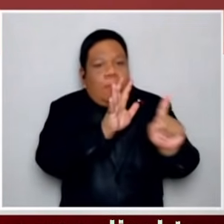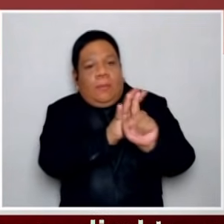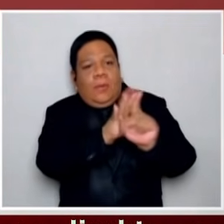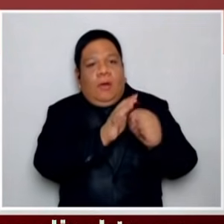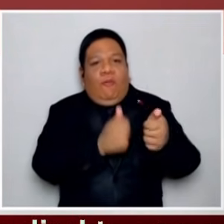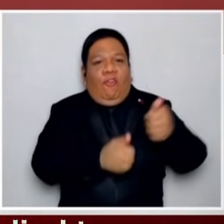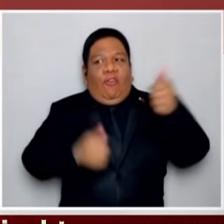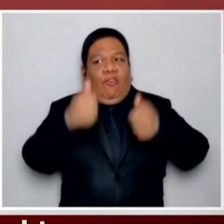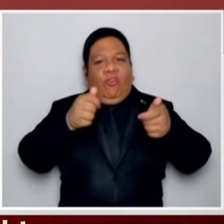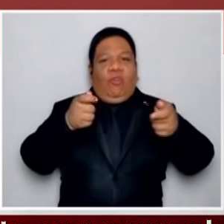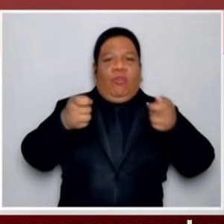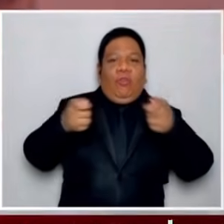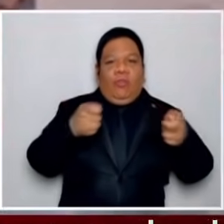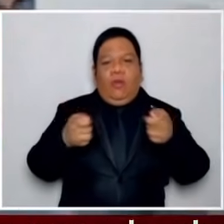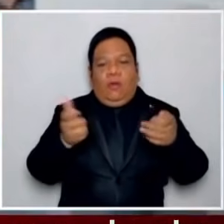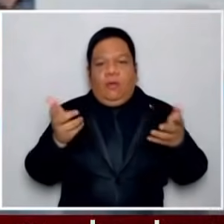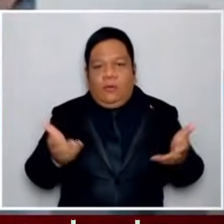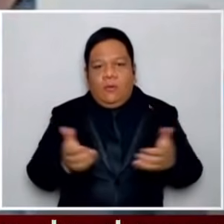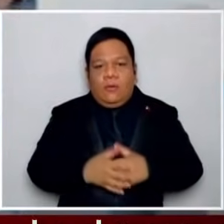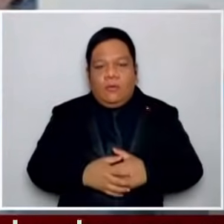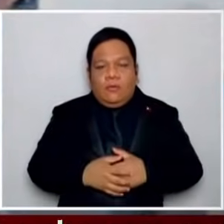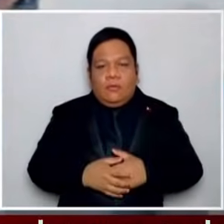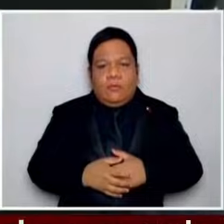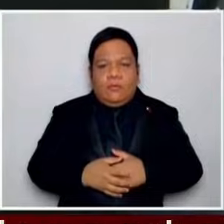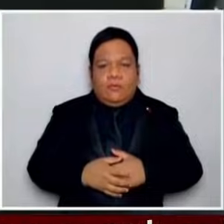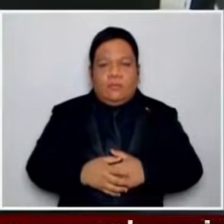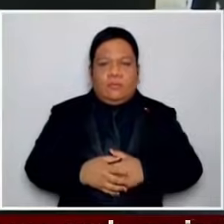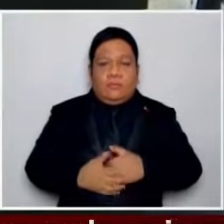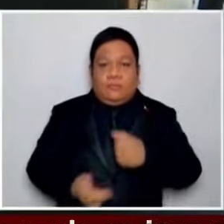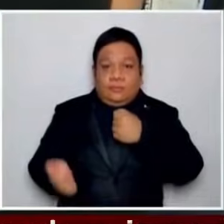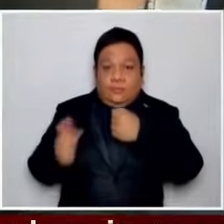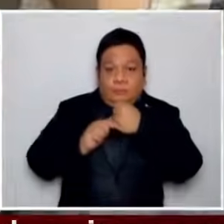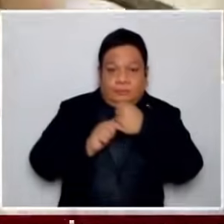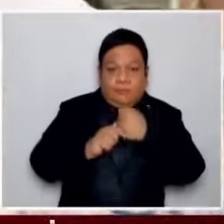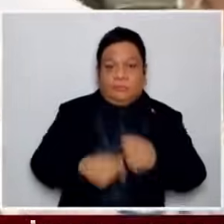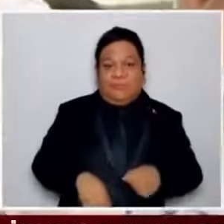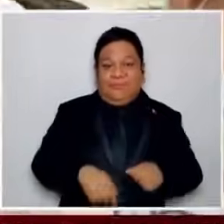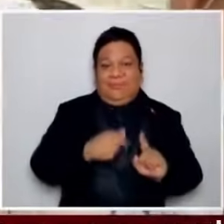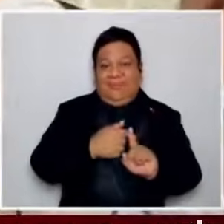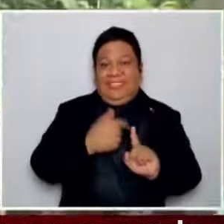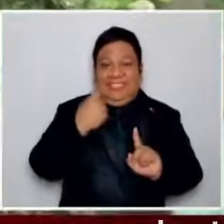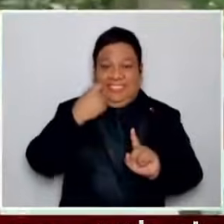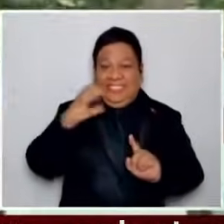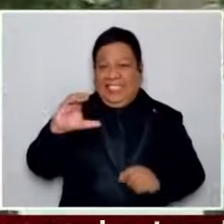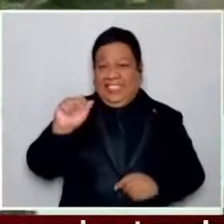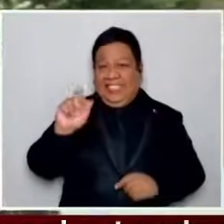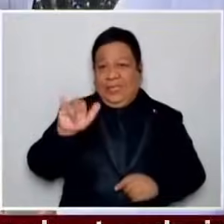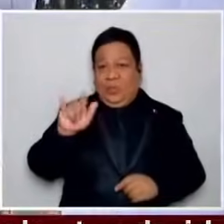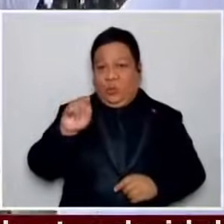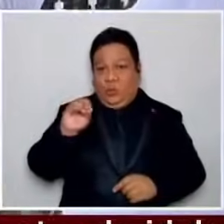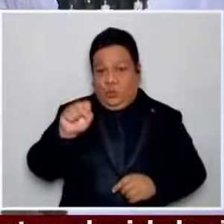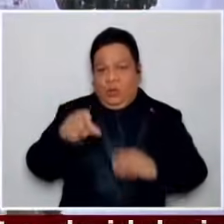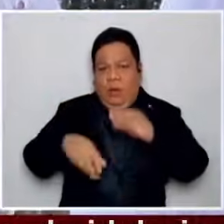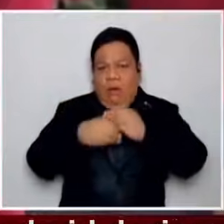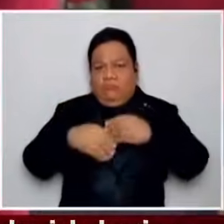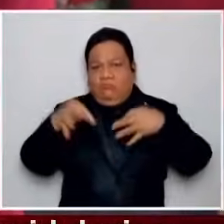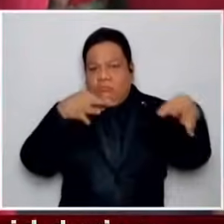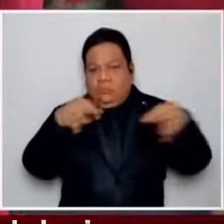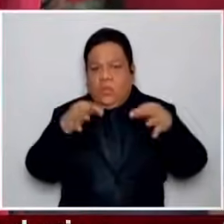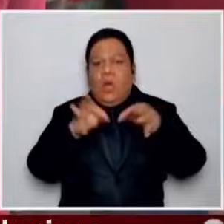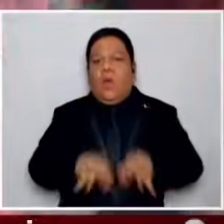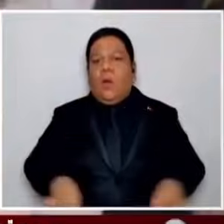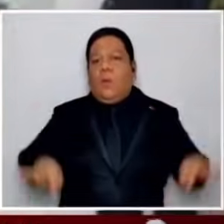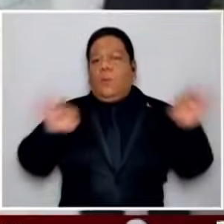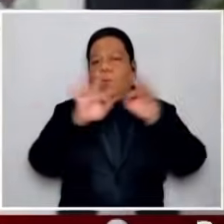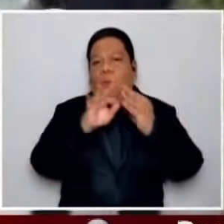run by personalities. Ayon pa kay Caritos, importante ang mga partido sa paglalahad ng programa o pulisiya sa